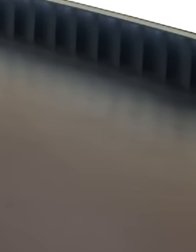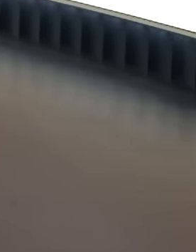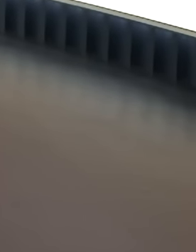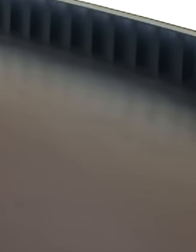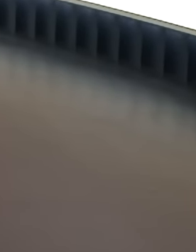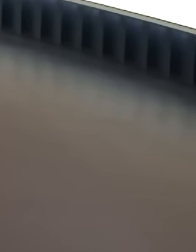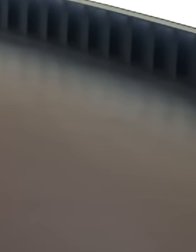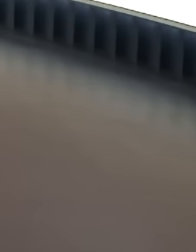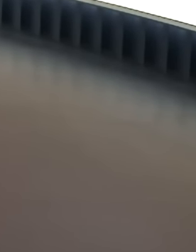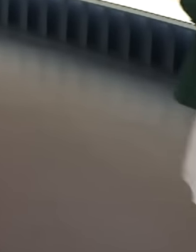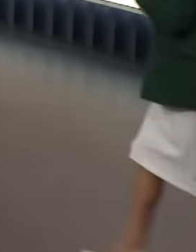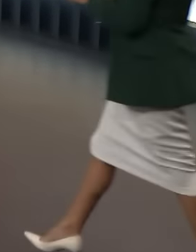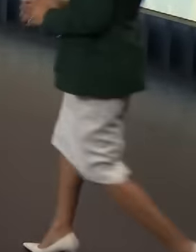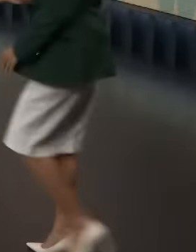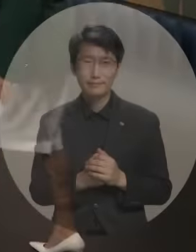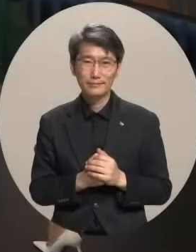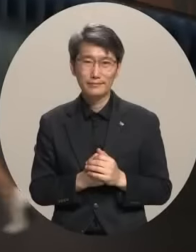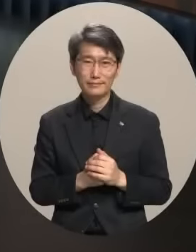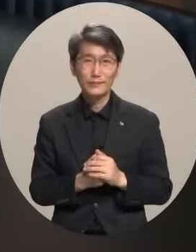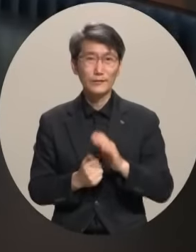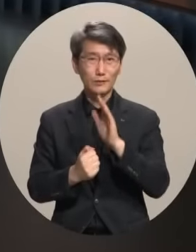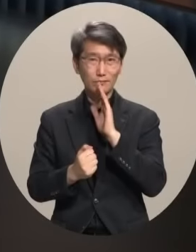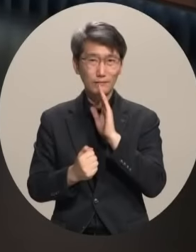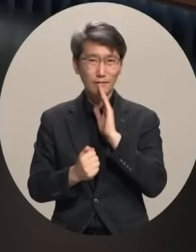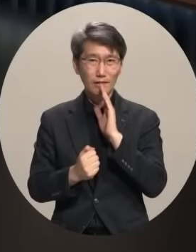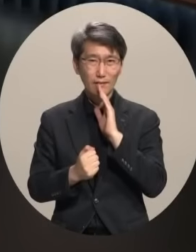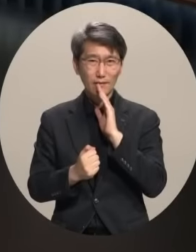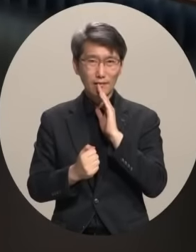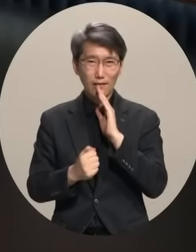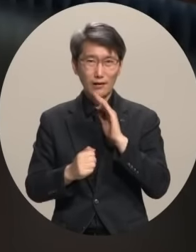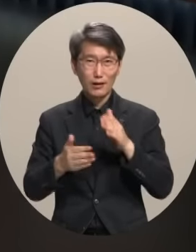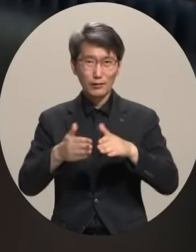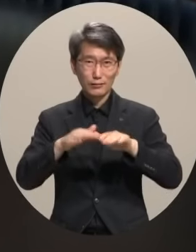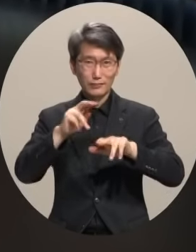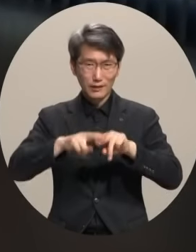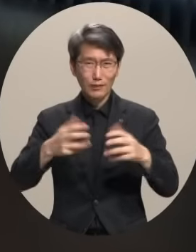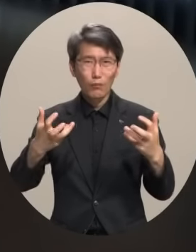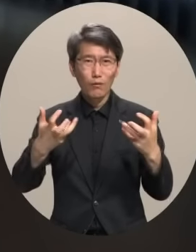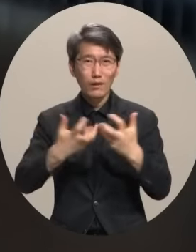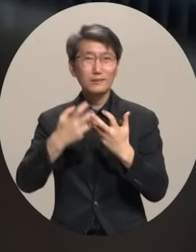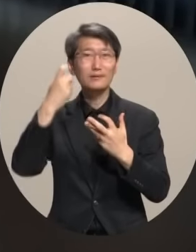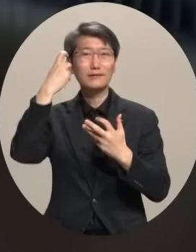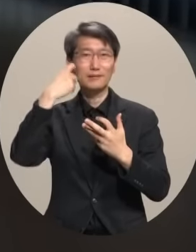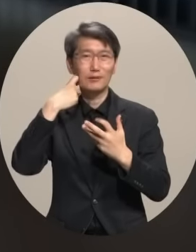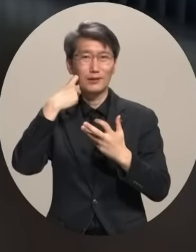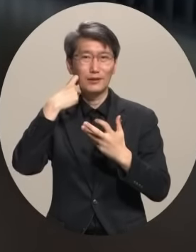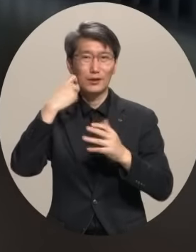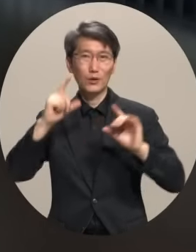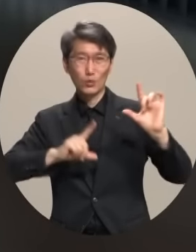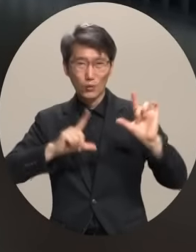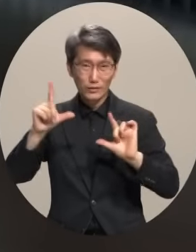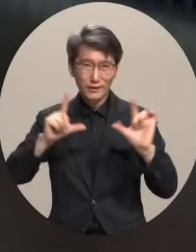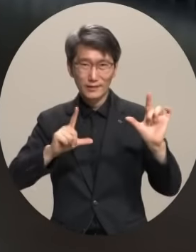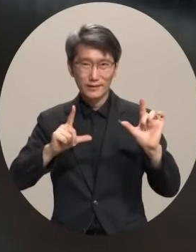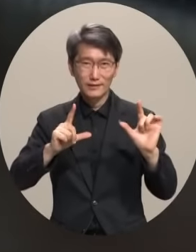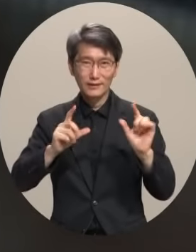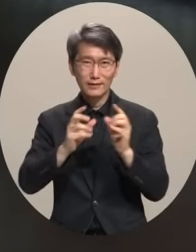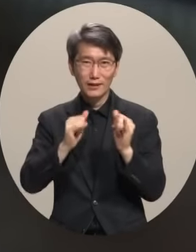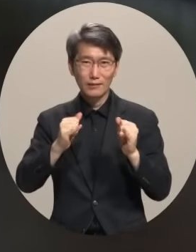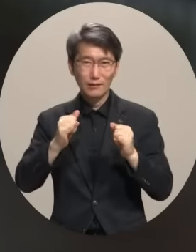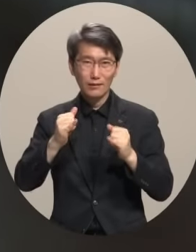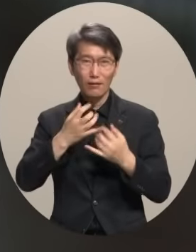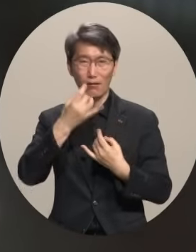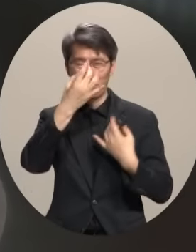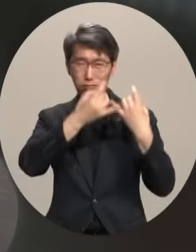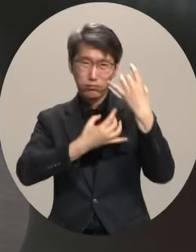오 아 정말이 스튜디오가 꽉 차는 것 같이 예 동작이 정말 사람을 황홀하고